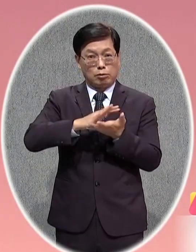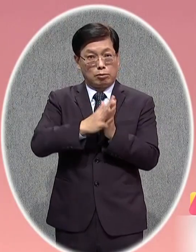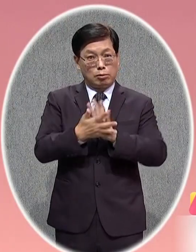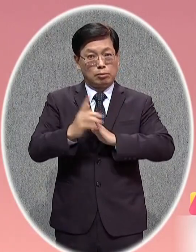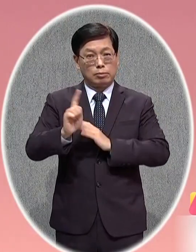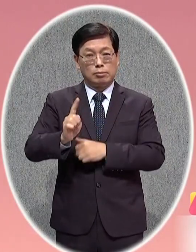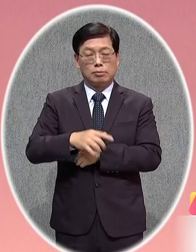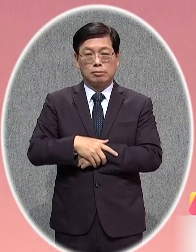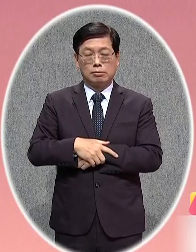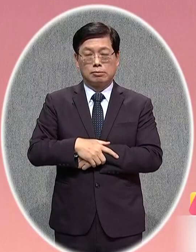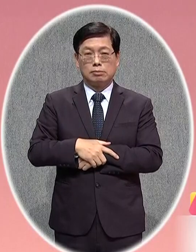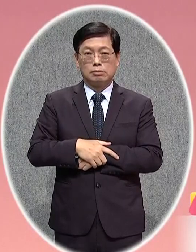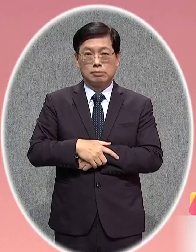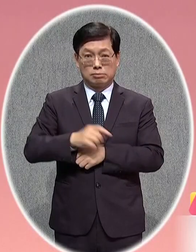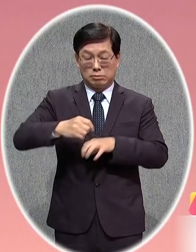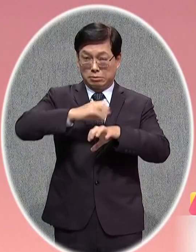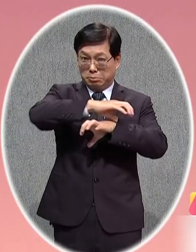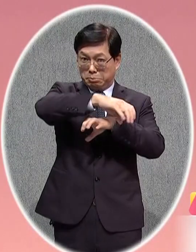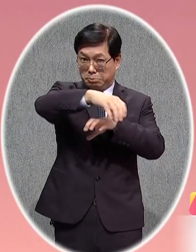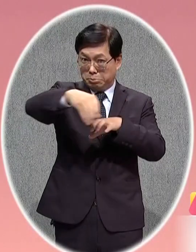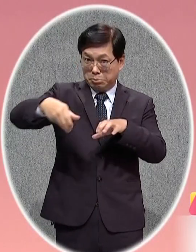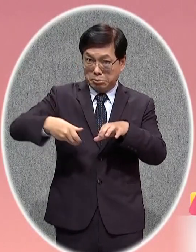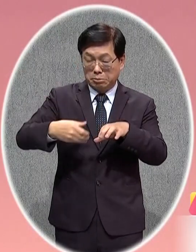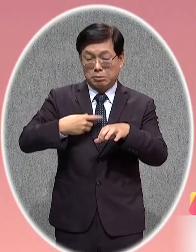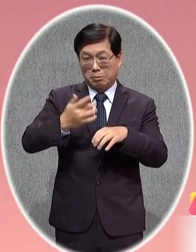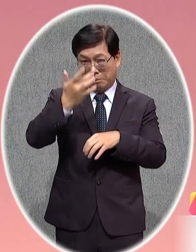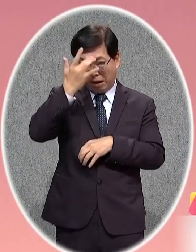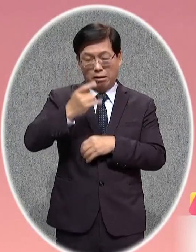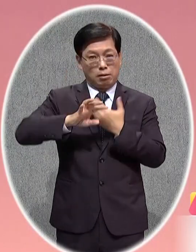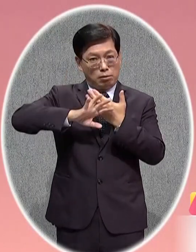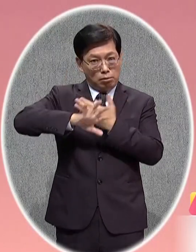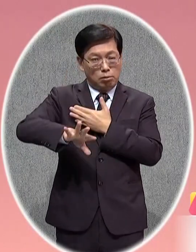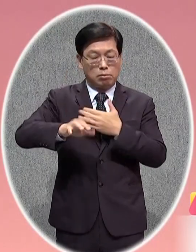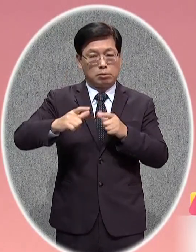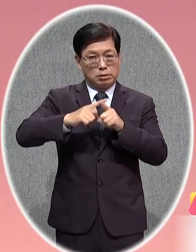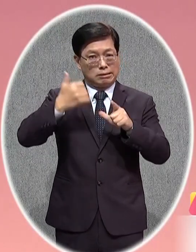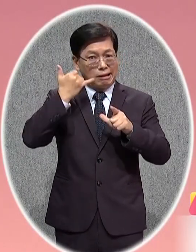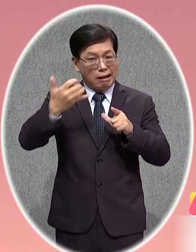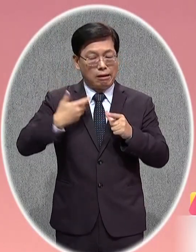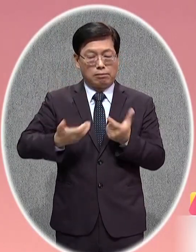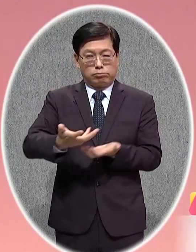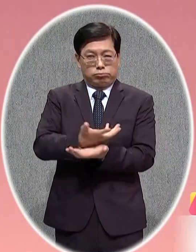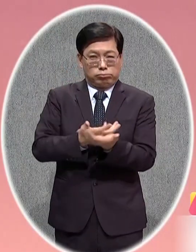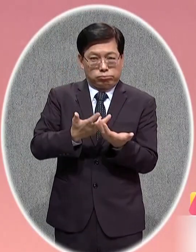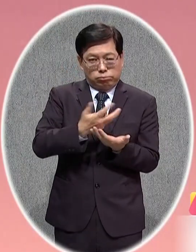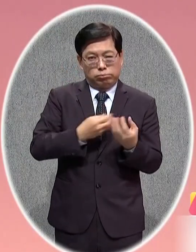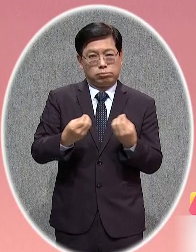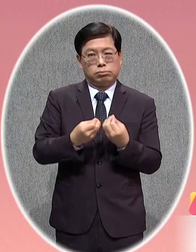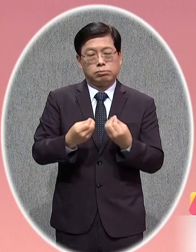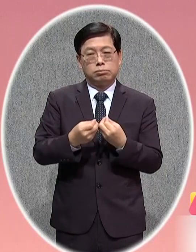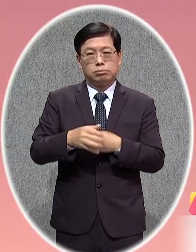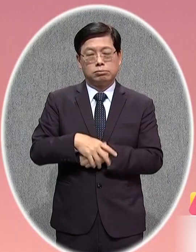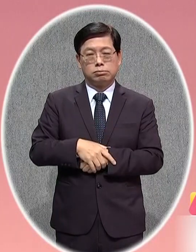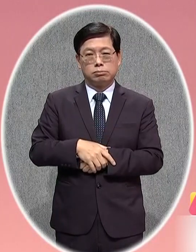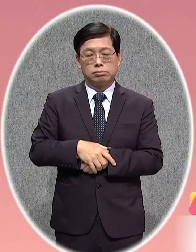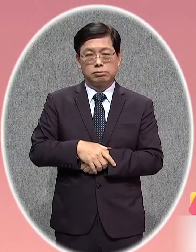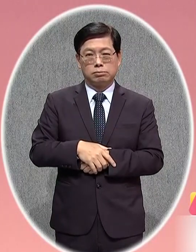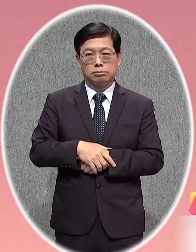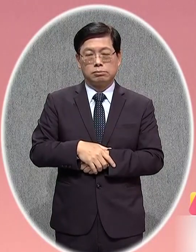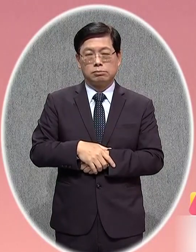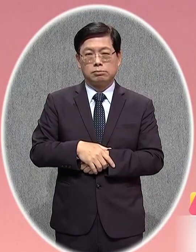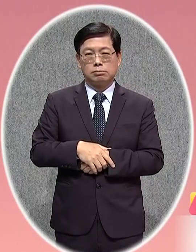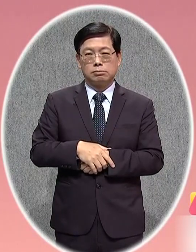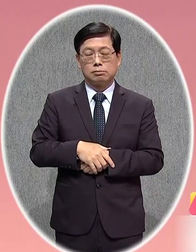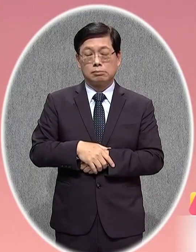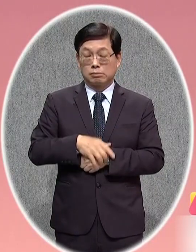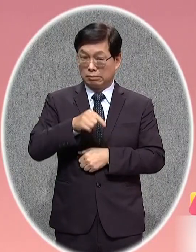况，整个环绕起来阻挡了跟外面大海的这个隔绝的这个状况，交流隔绝的这种